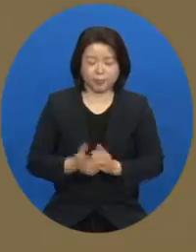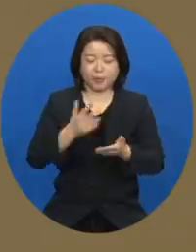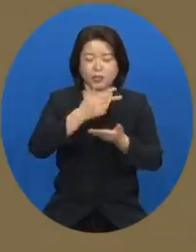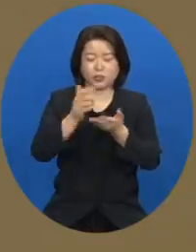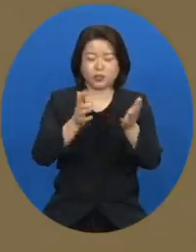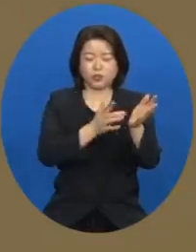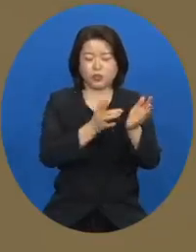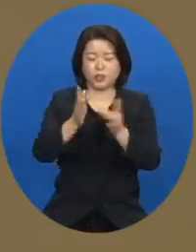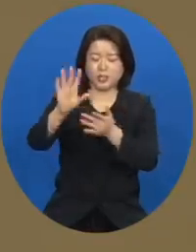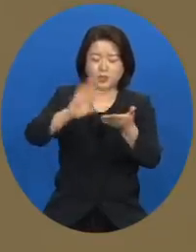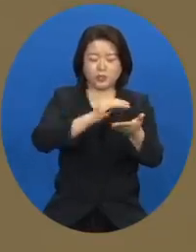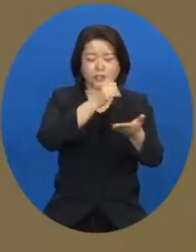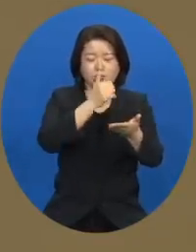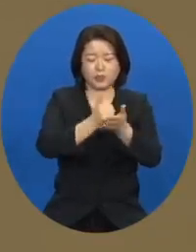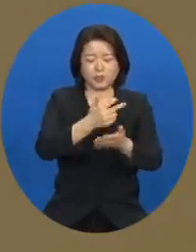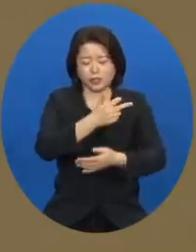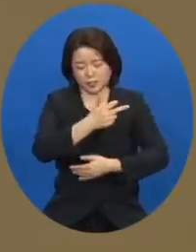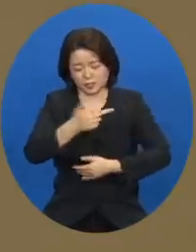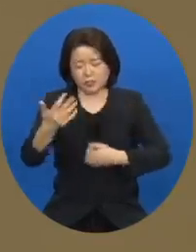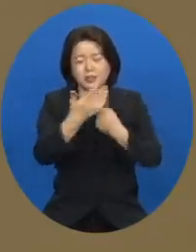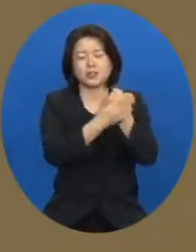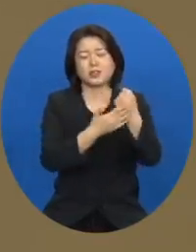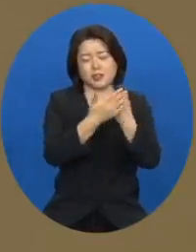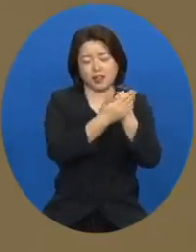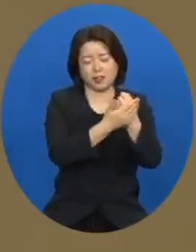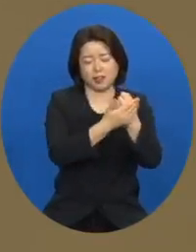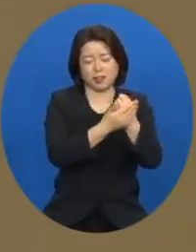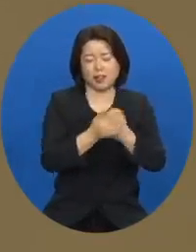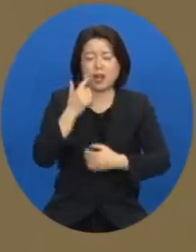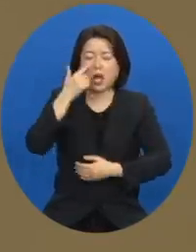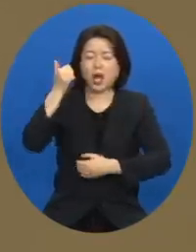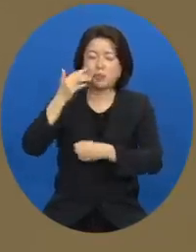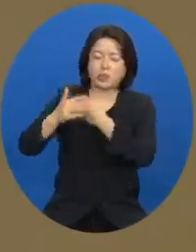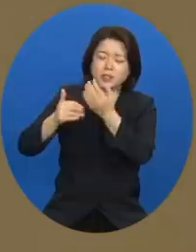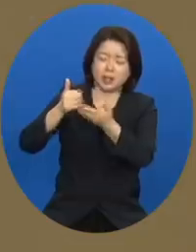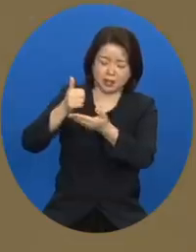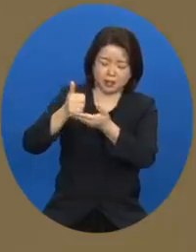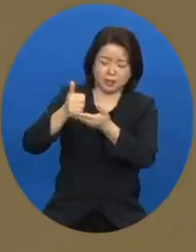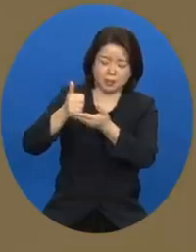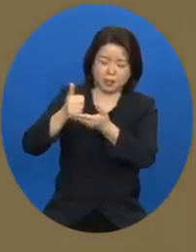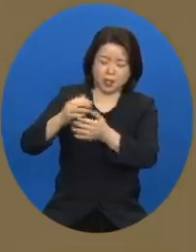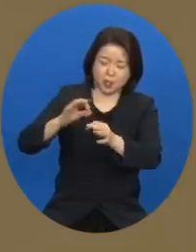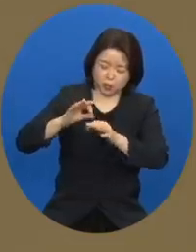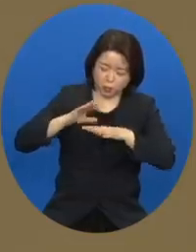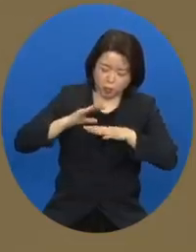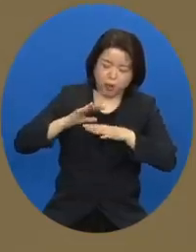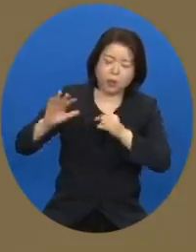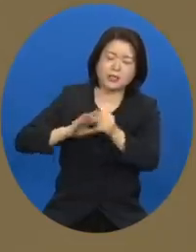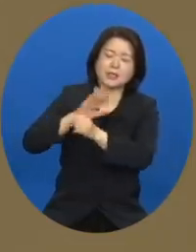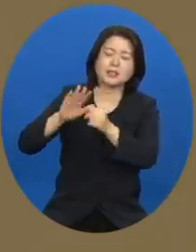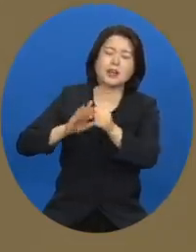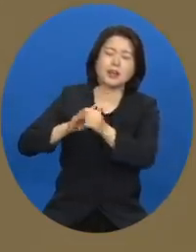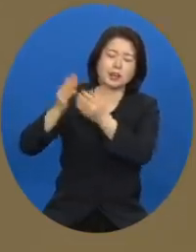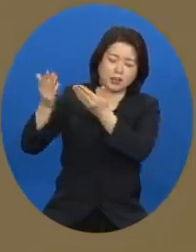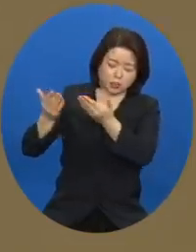예수 그리스도의 크신 은혜와 아버지 하나님의 놀라우신